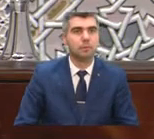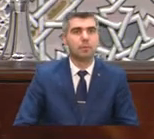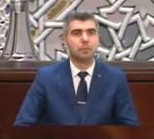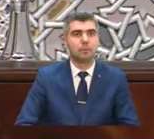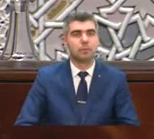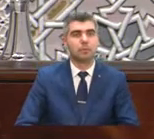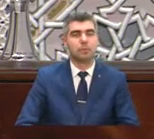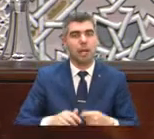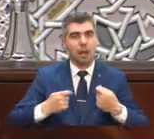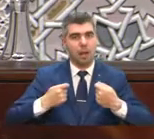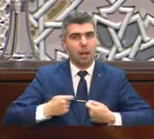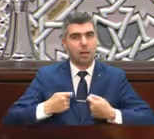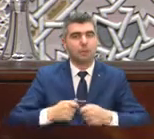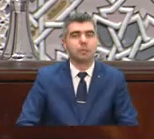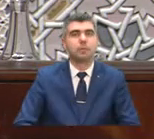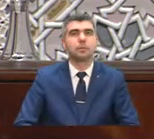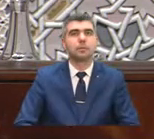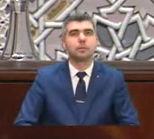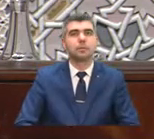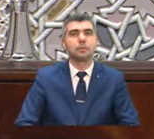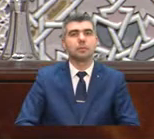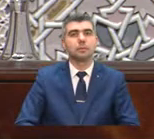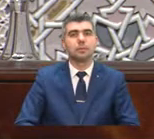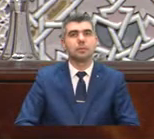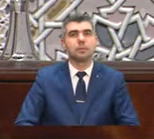سيد الرئيس، فيما يخص هذا